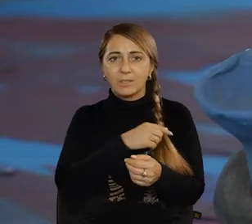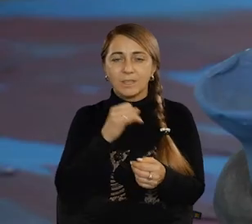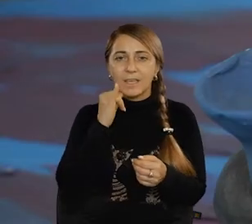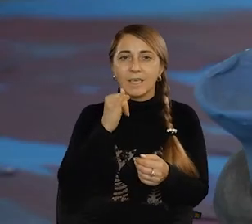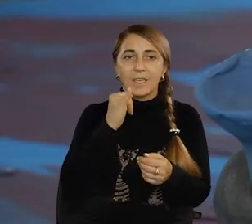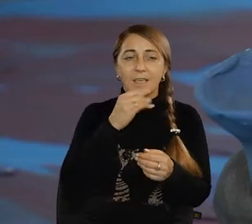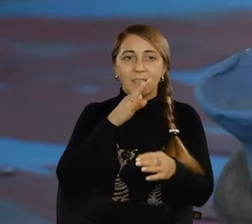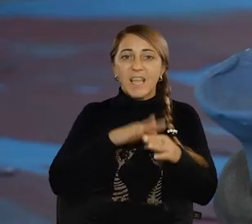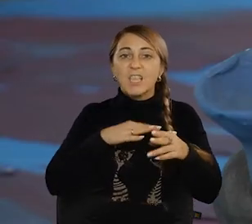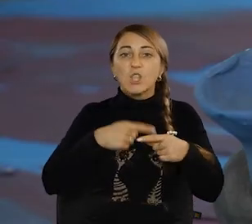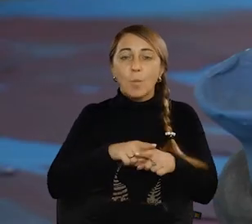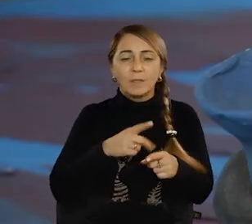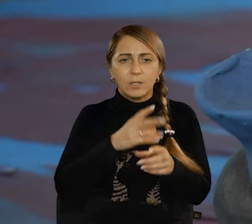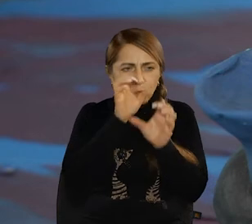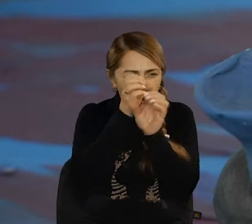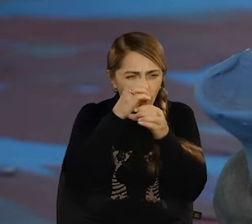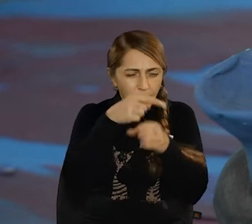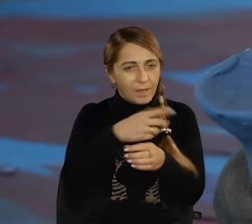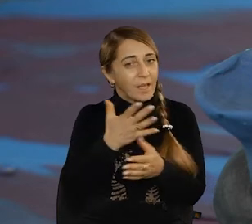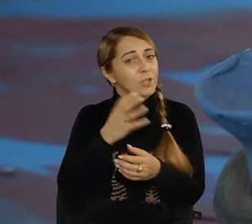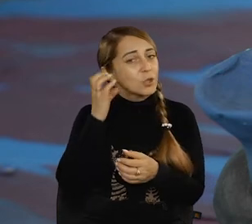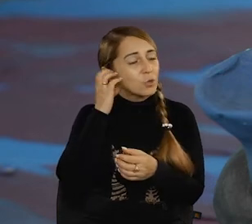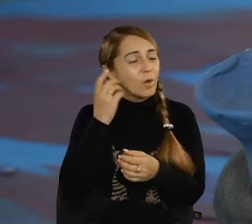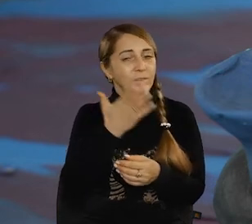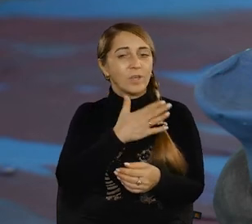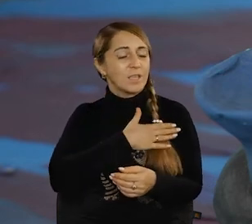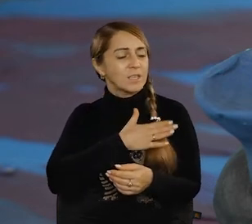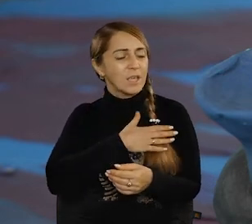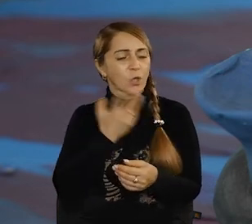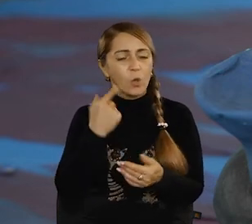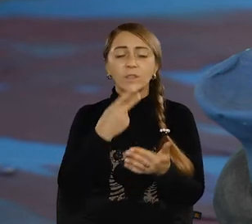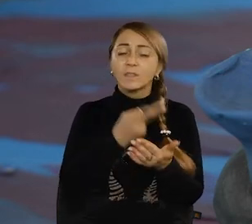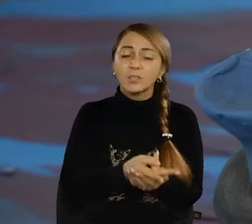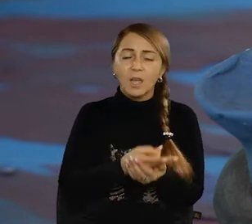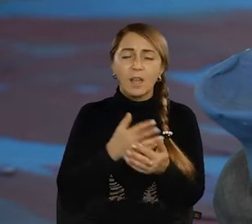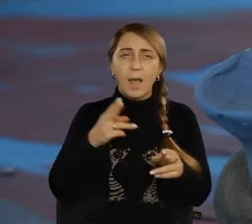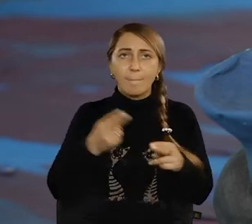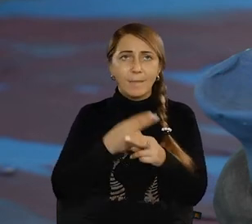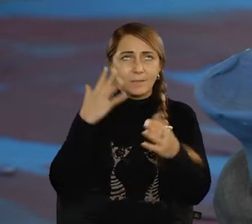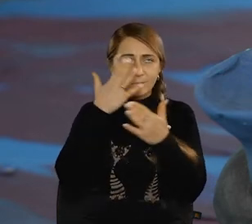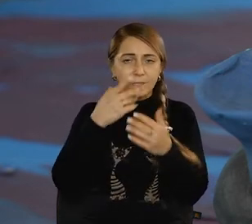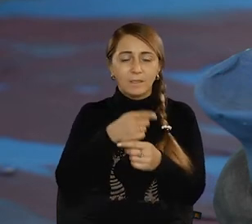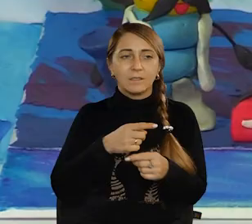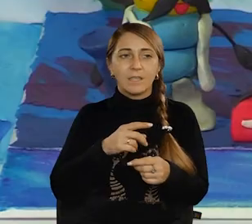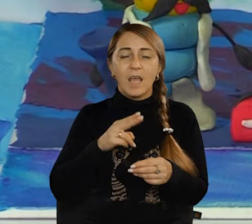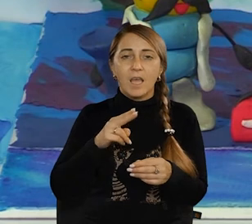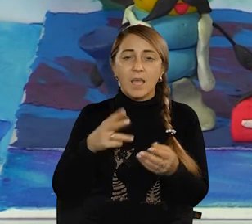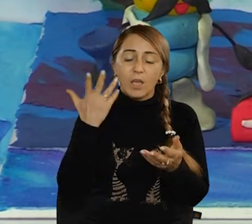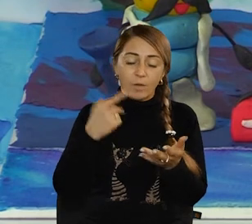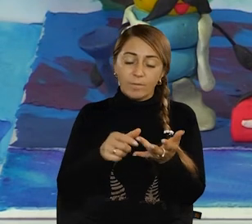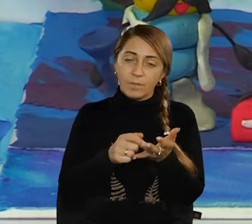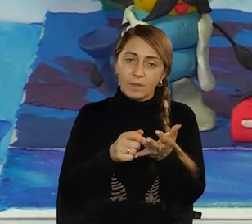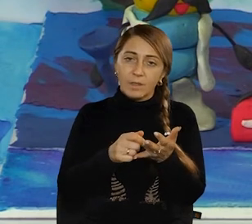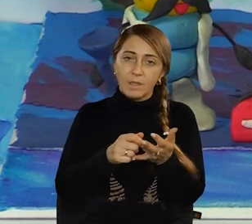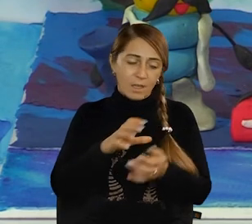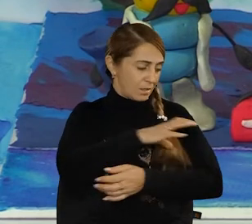Це стетоскоп, яким я слухав твоє серце, коли ти лежала непритомна. А це тонометр, яким вимірював